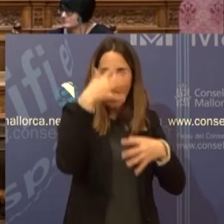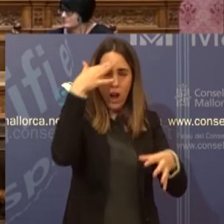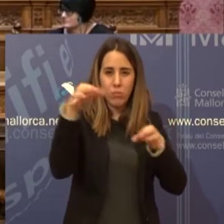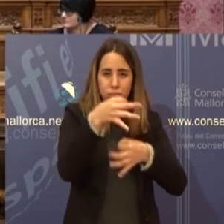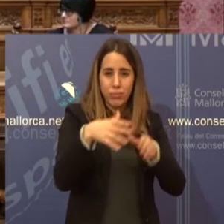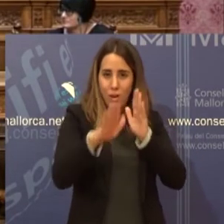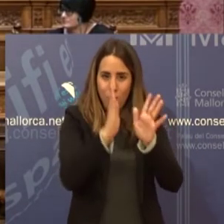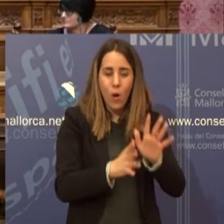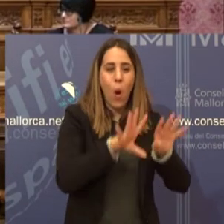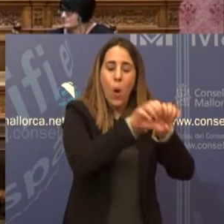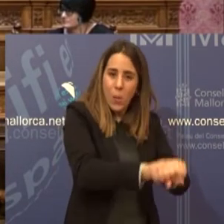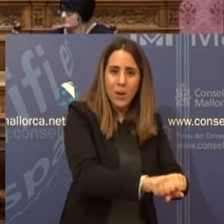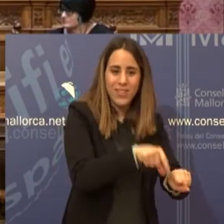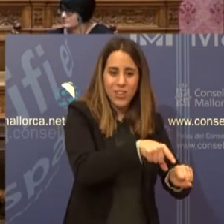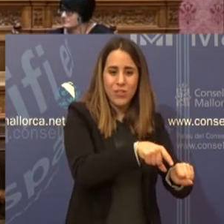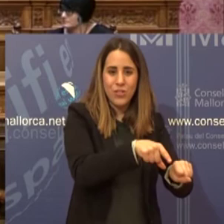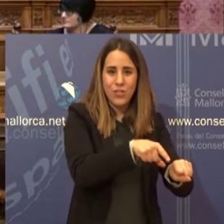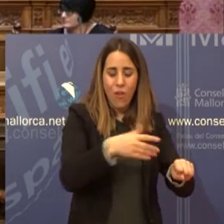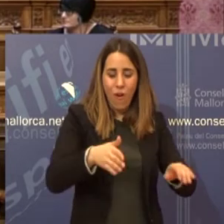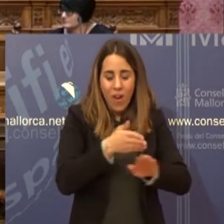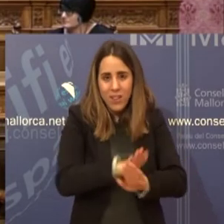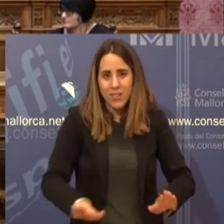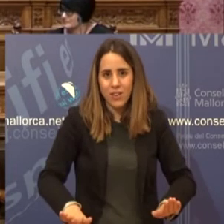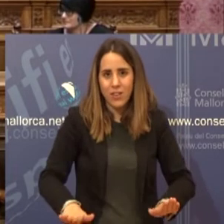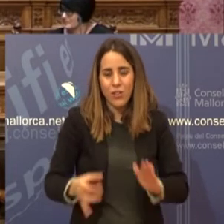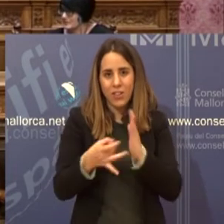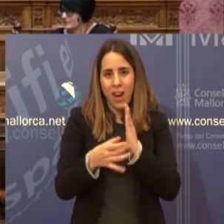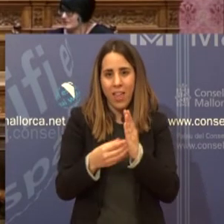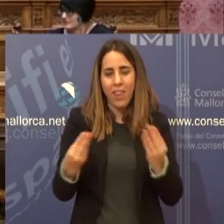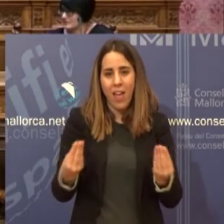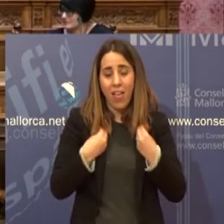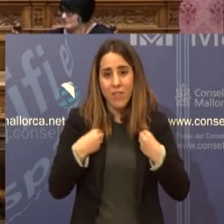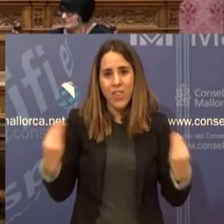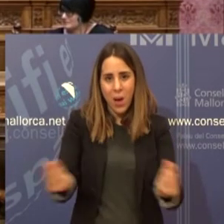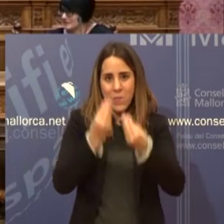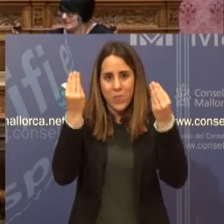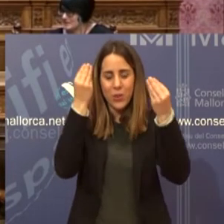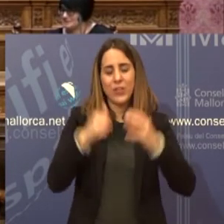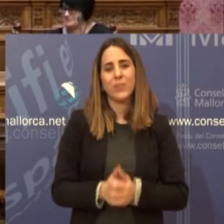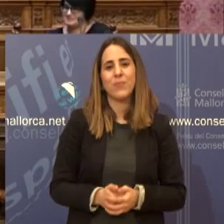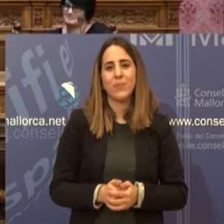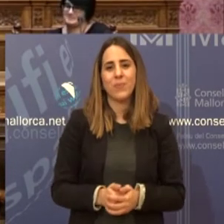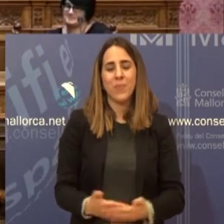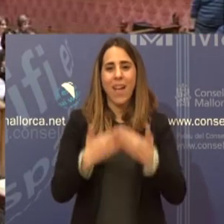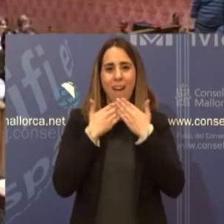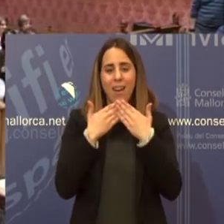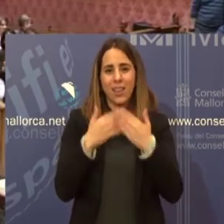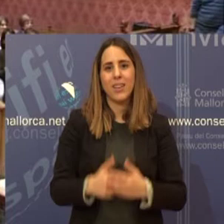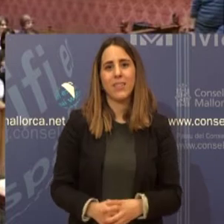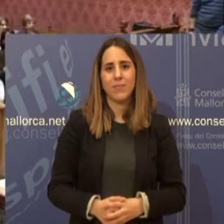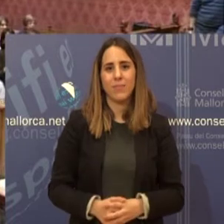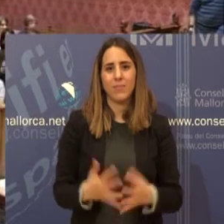que els nostres fills tinguin la millor qualitat de vida possible. Moltes gràcies per venir.